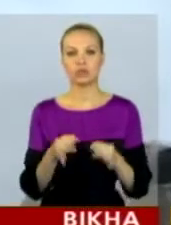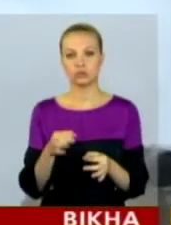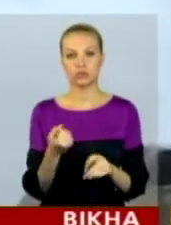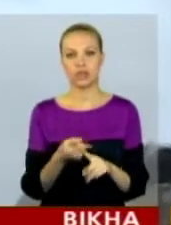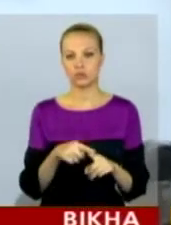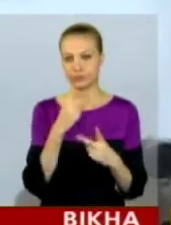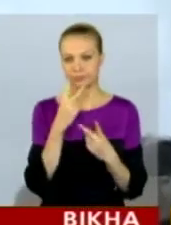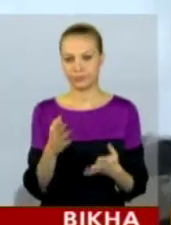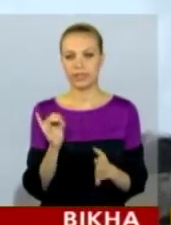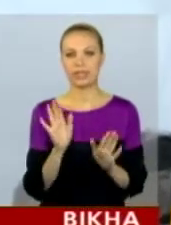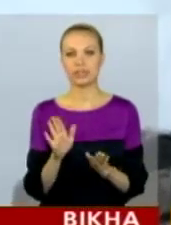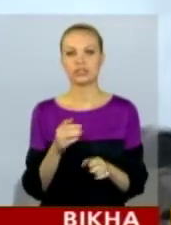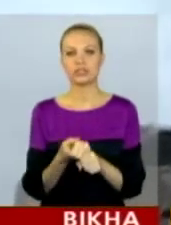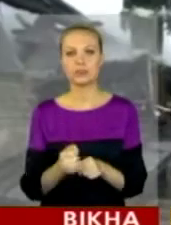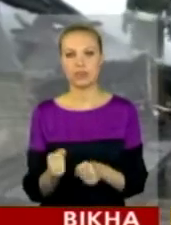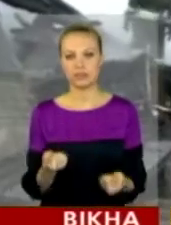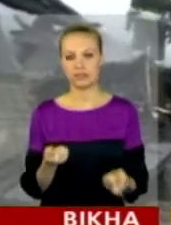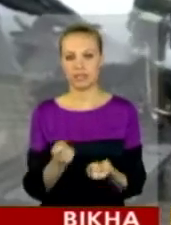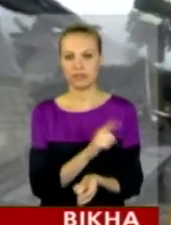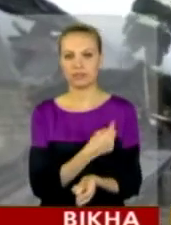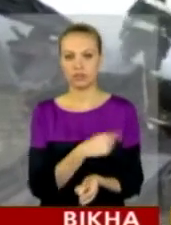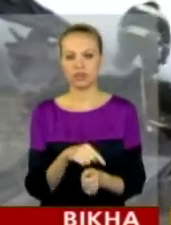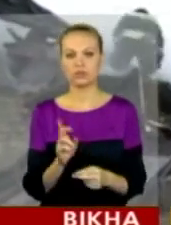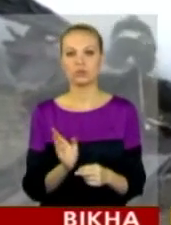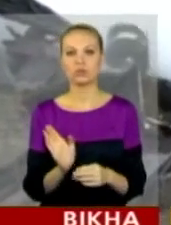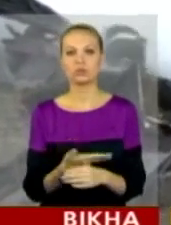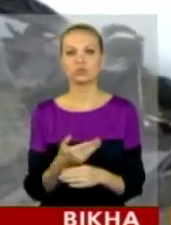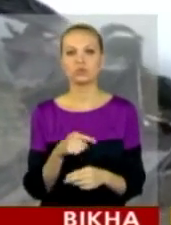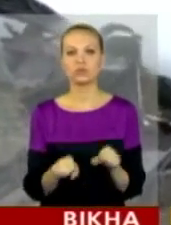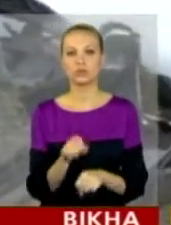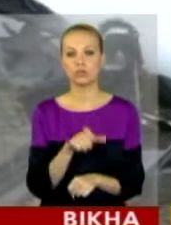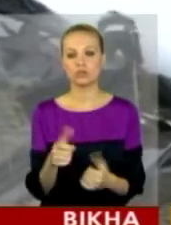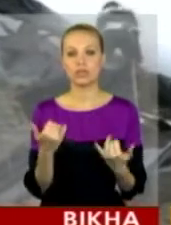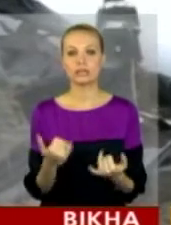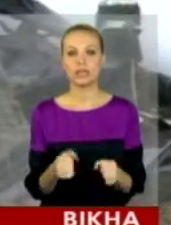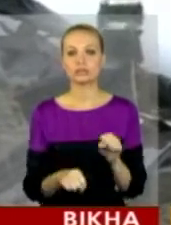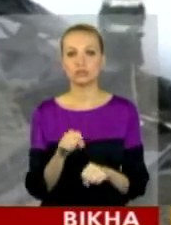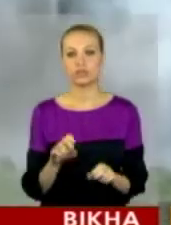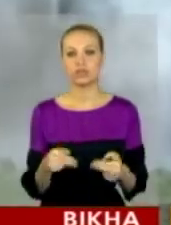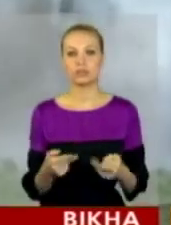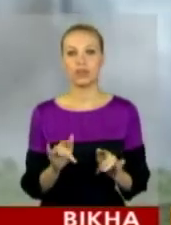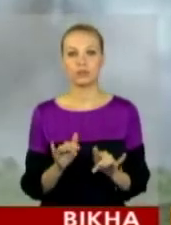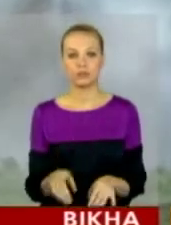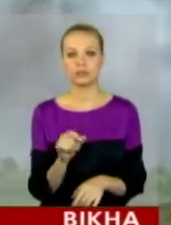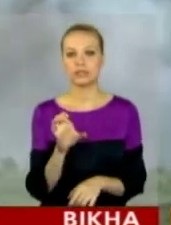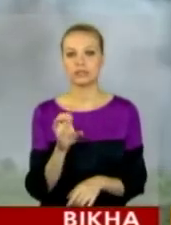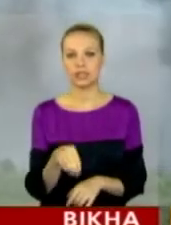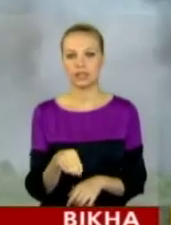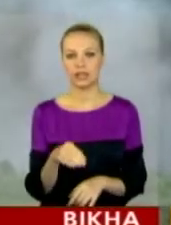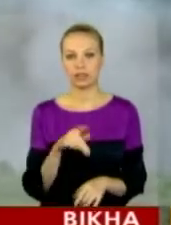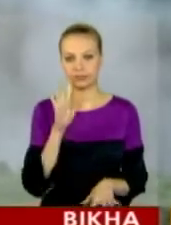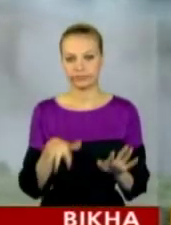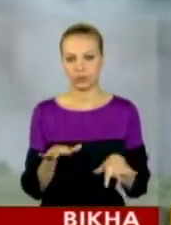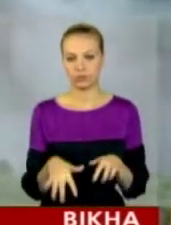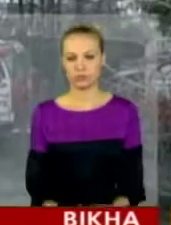не угледів і лише зобов'язав керівництво лікарні усунути порушення. Нині порушено кримінальне провадження за статтею